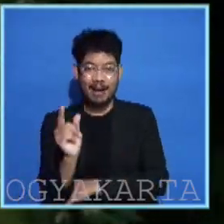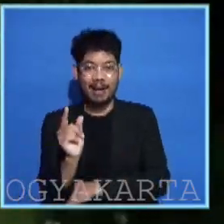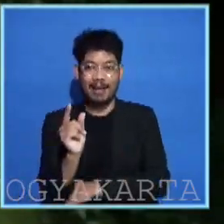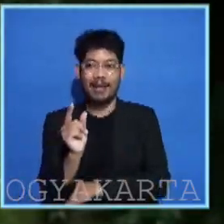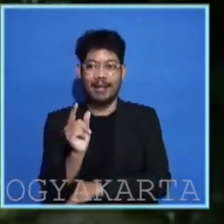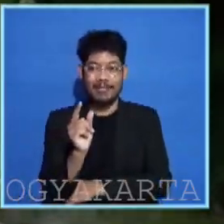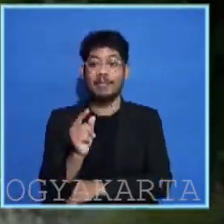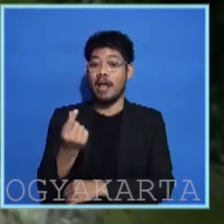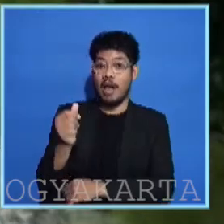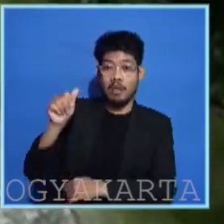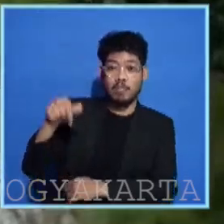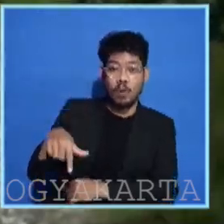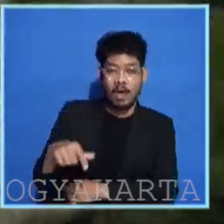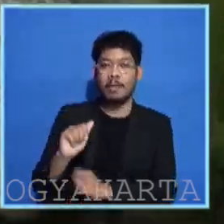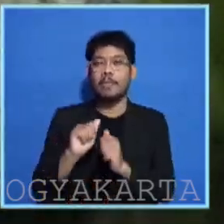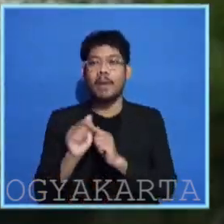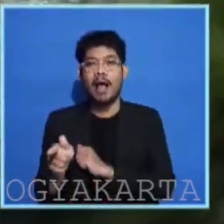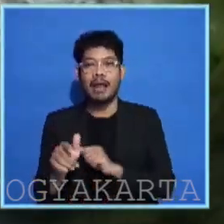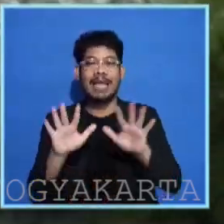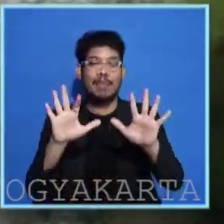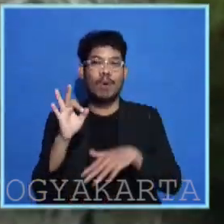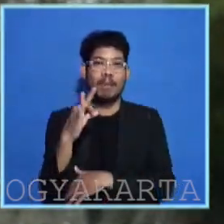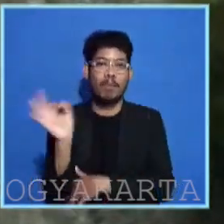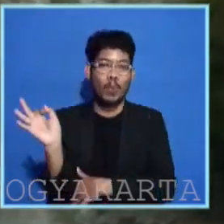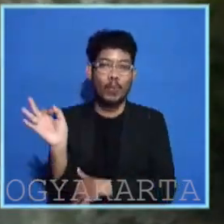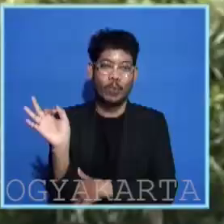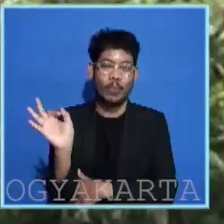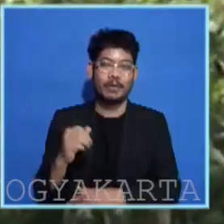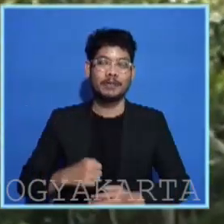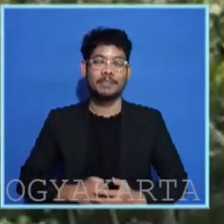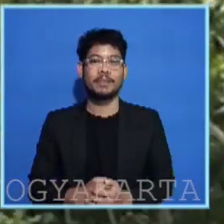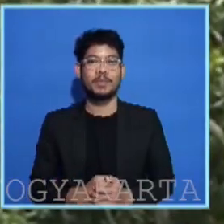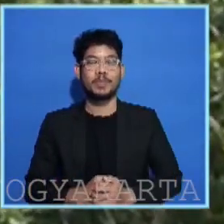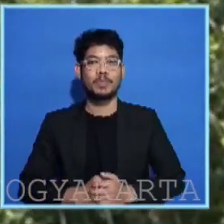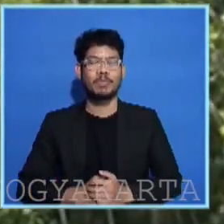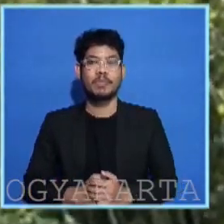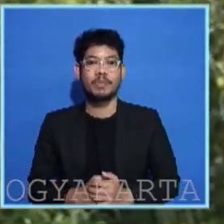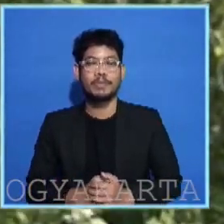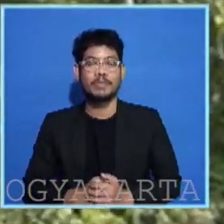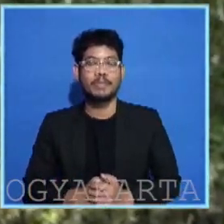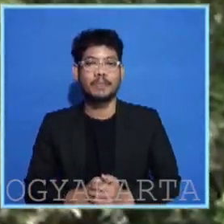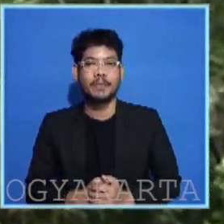Para pelancong namung mbayar Rp12.000 kemawon. Widi lan Abdul Rohim Asung Palapuran.